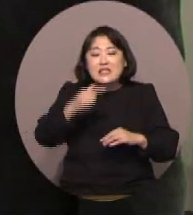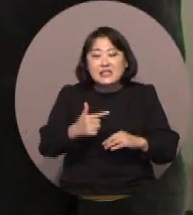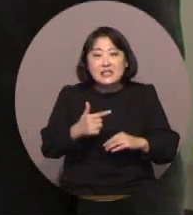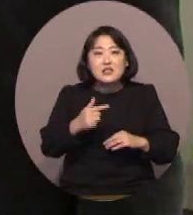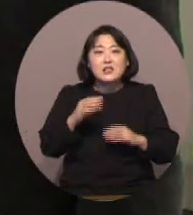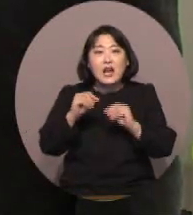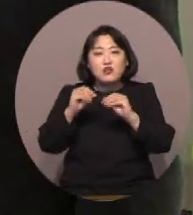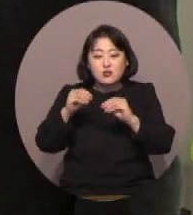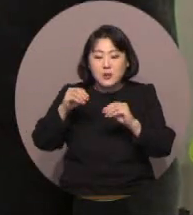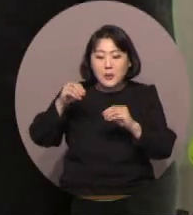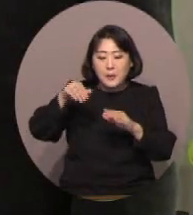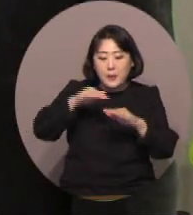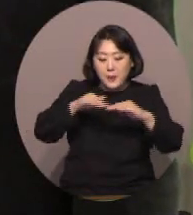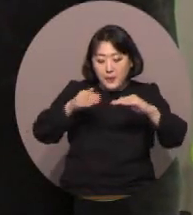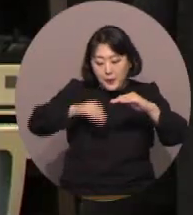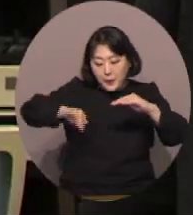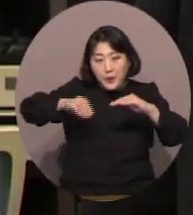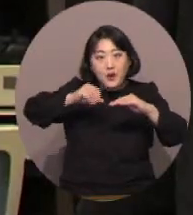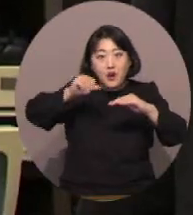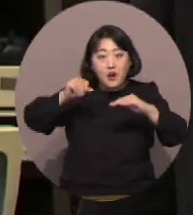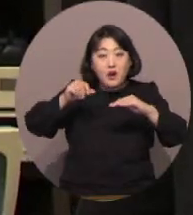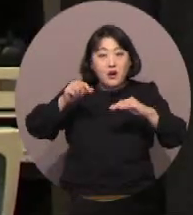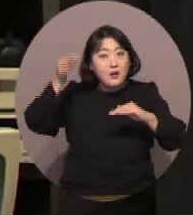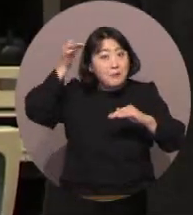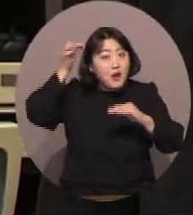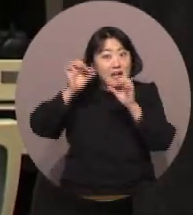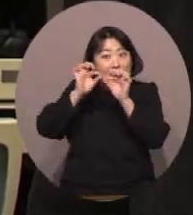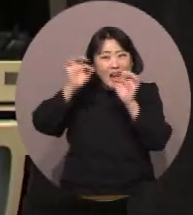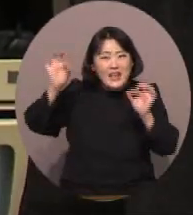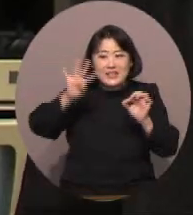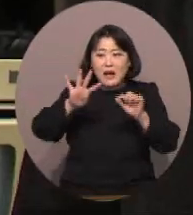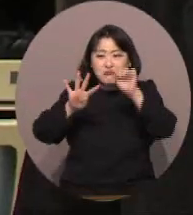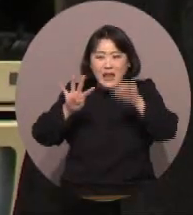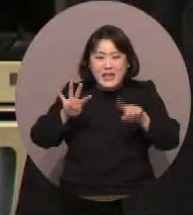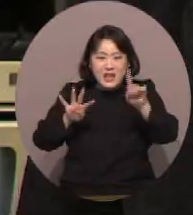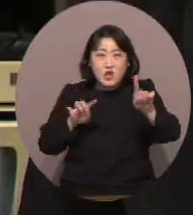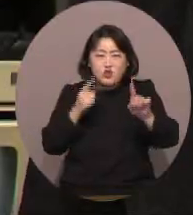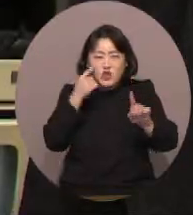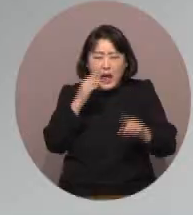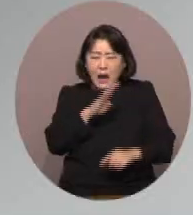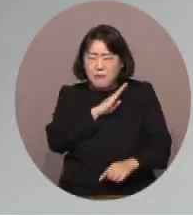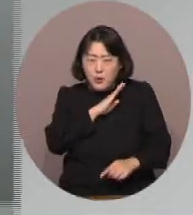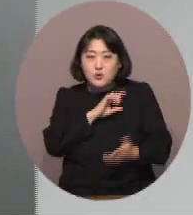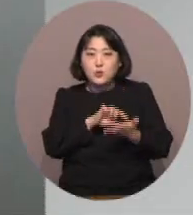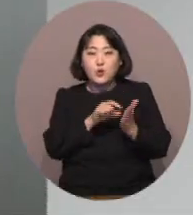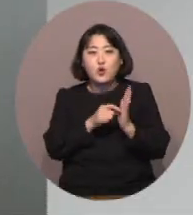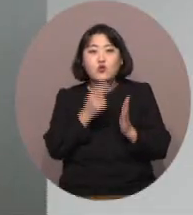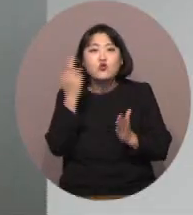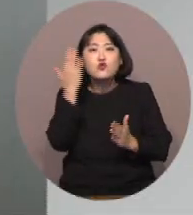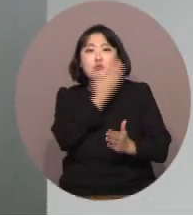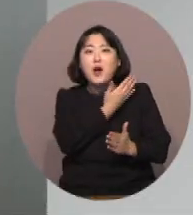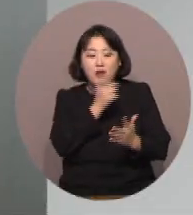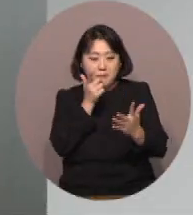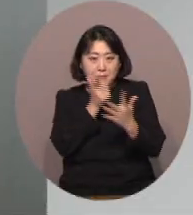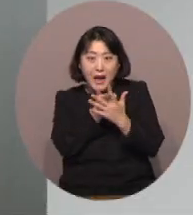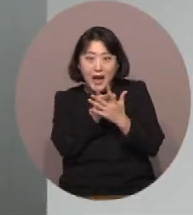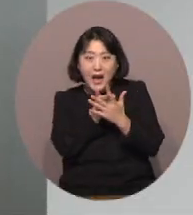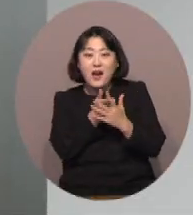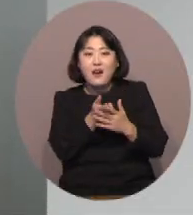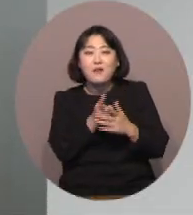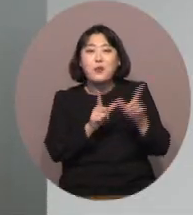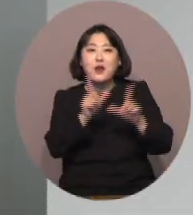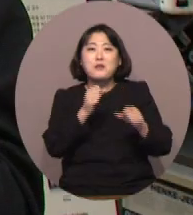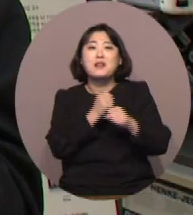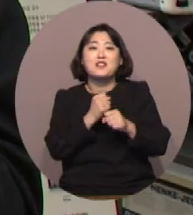넣은 겁니다. 홈의 깊이가 머리카락 4분의 1 크기로 미세해 눈에 보이지 않아 필름 자체는 투명하게